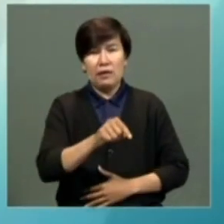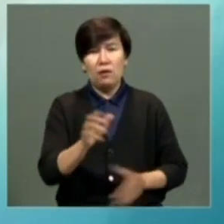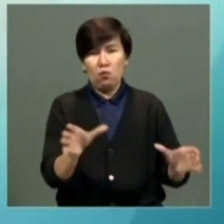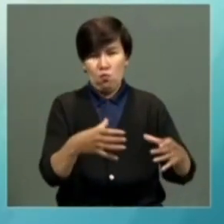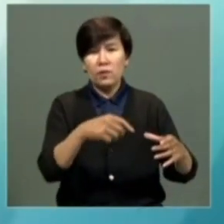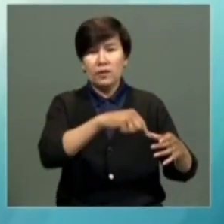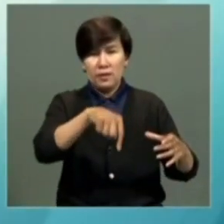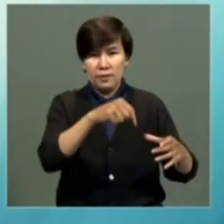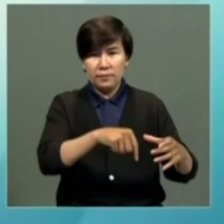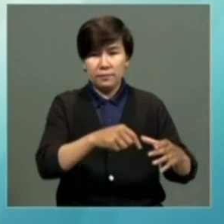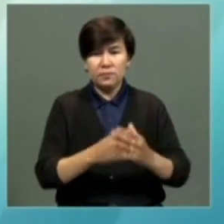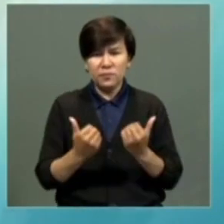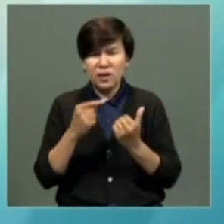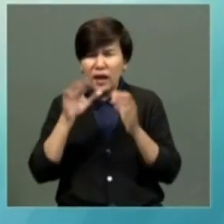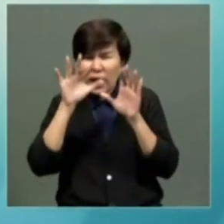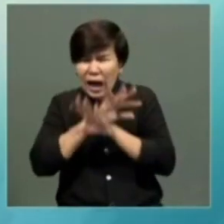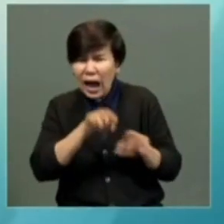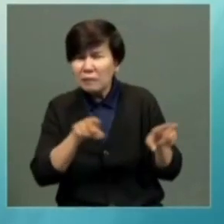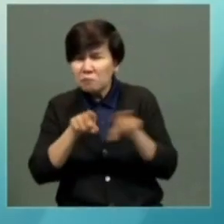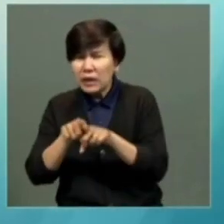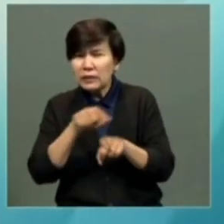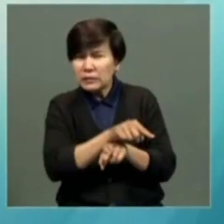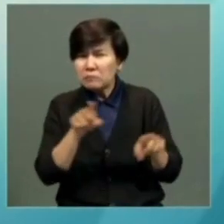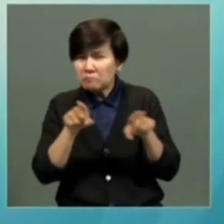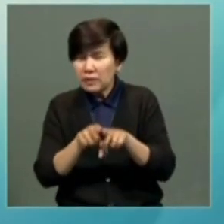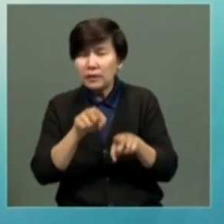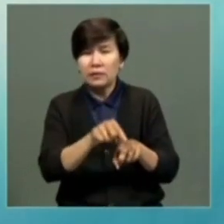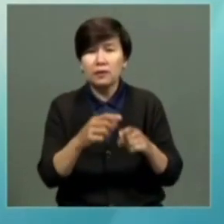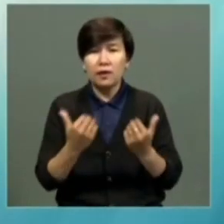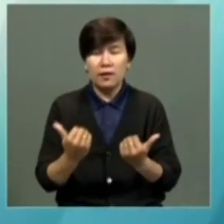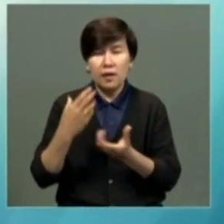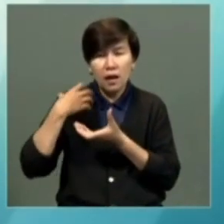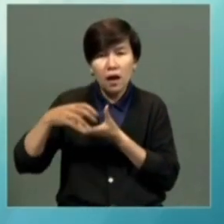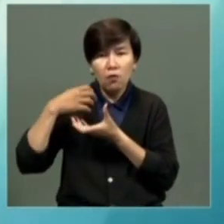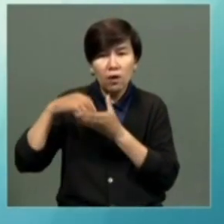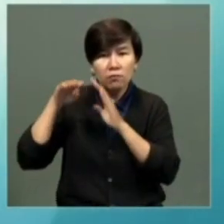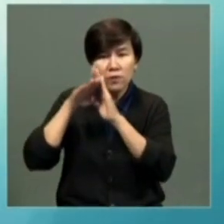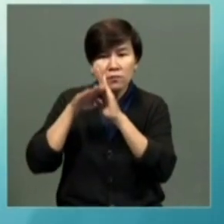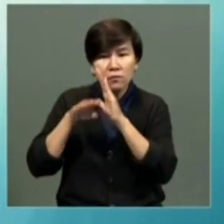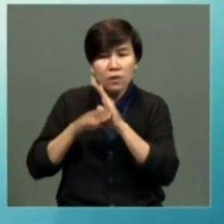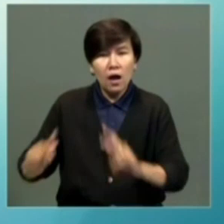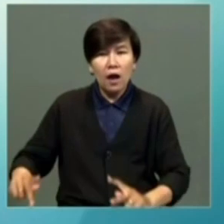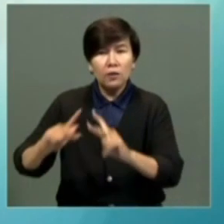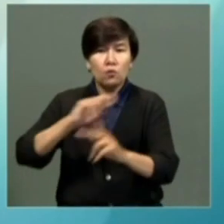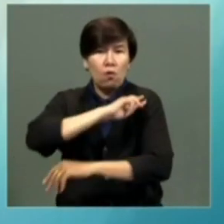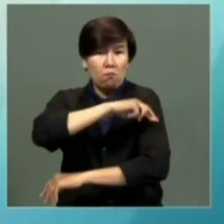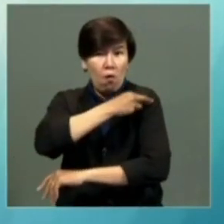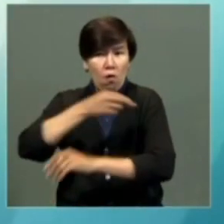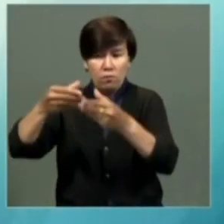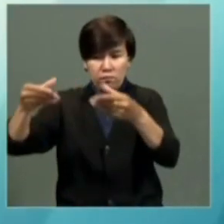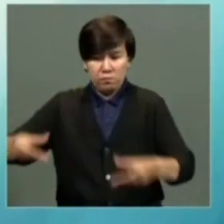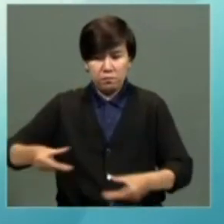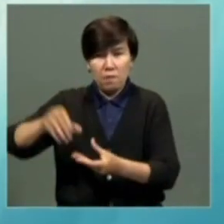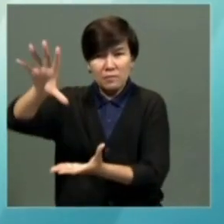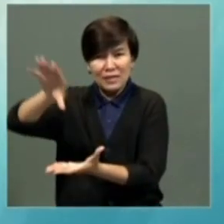นี้เนี่ยภาพจะคล้ายๆอย่างนั้นนะครับซึ่งณตอนนี้เดี๋ยวยังไงรอให้ทางกระทรวงสาธารณสุขโดยกรมควบคุมโรคน